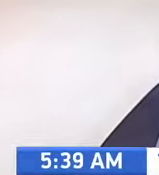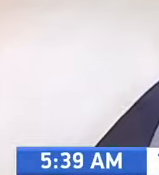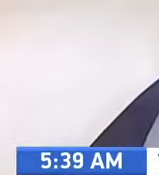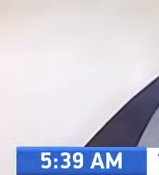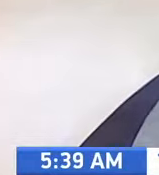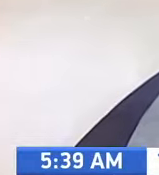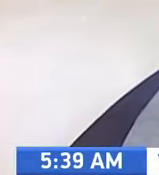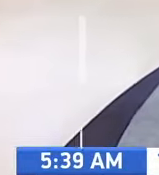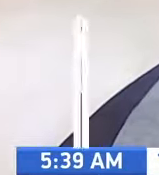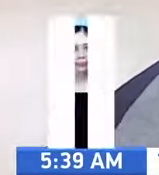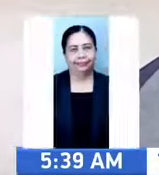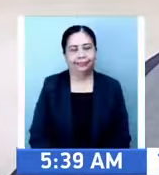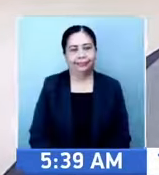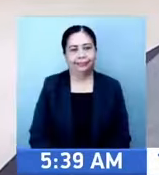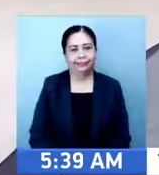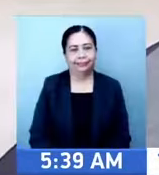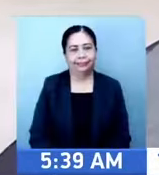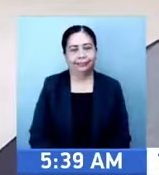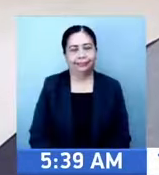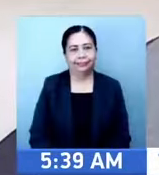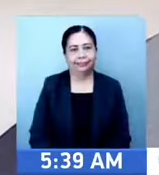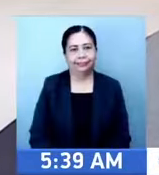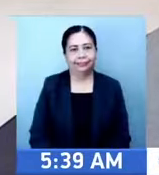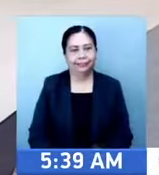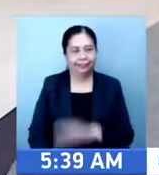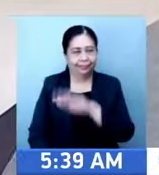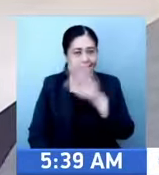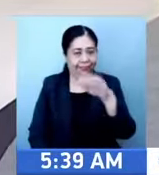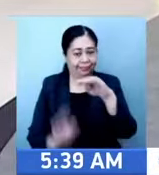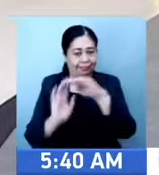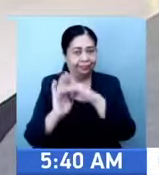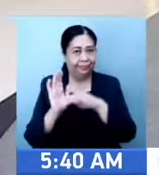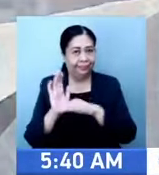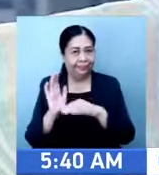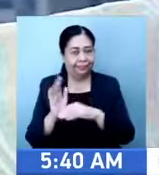Mga igan, isa-isayin na natin ang checklist ngayong Miyerkules.